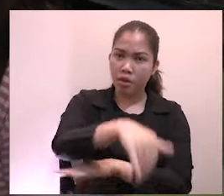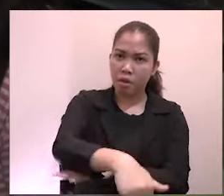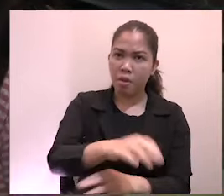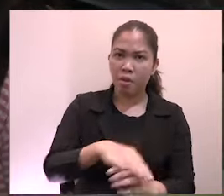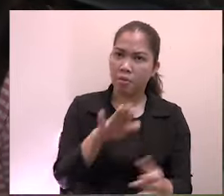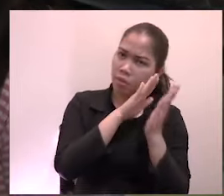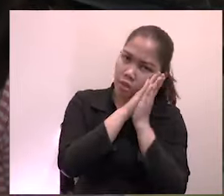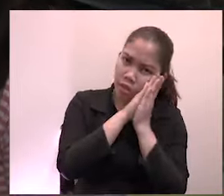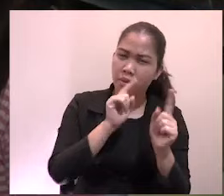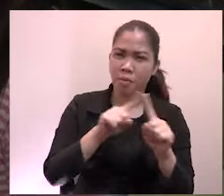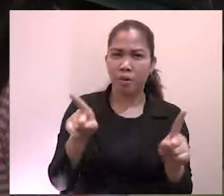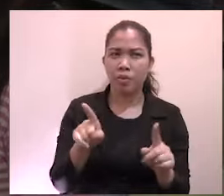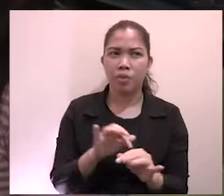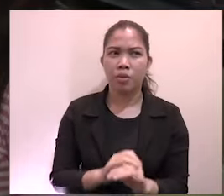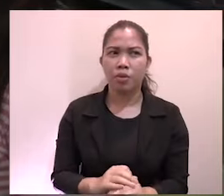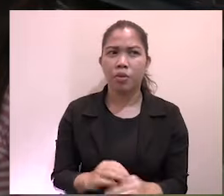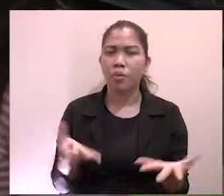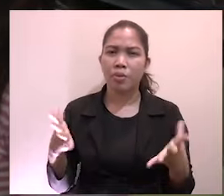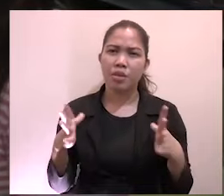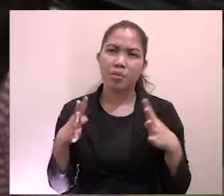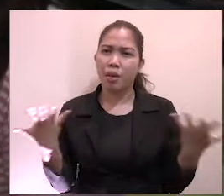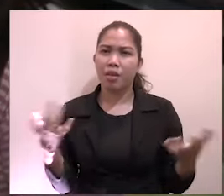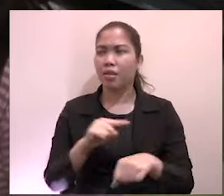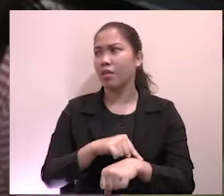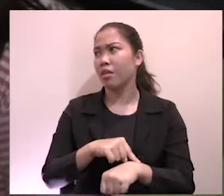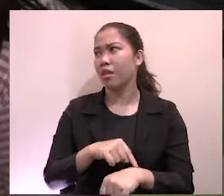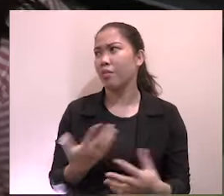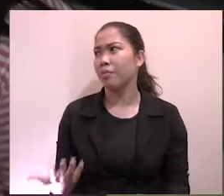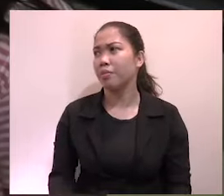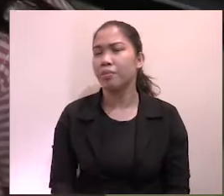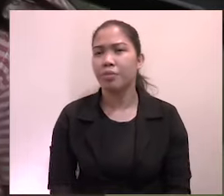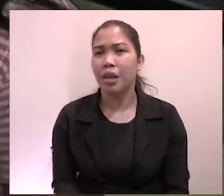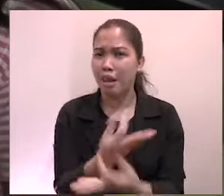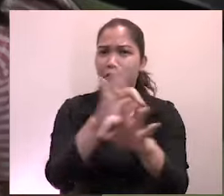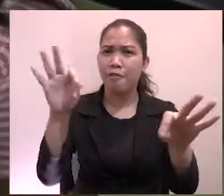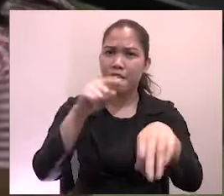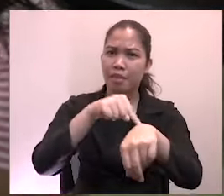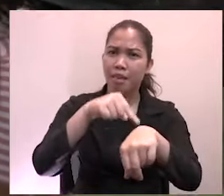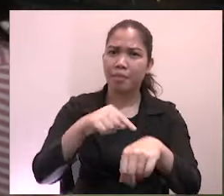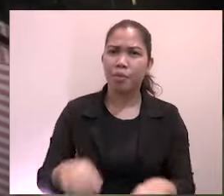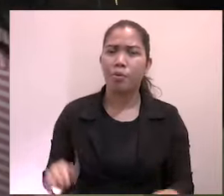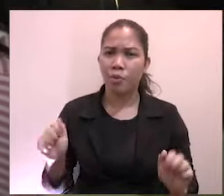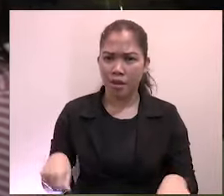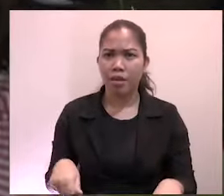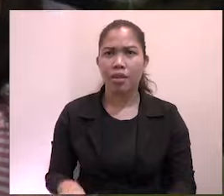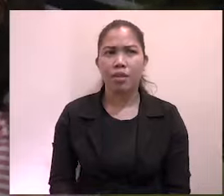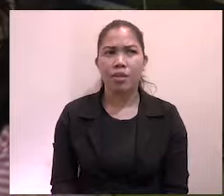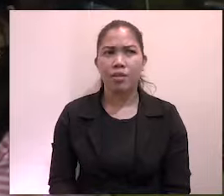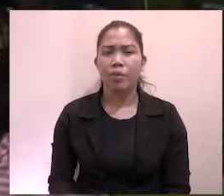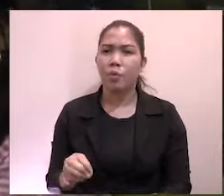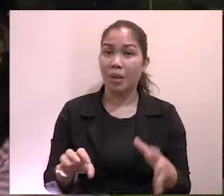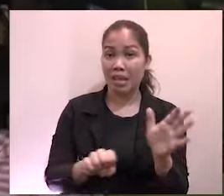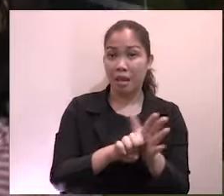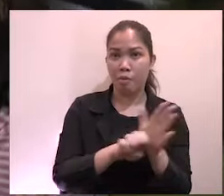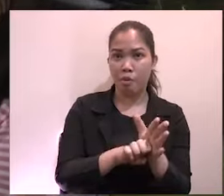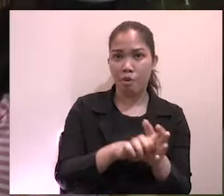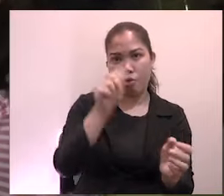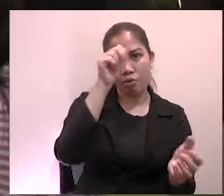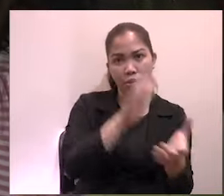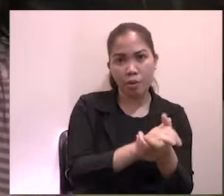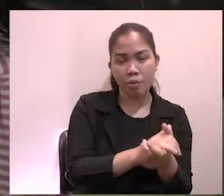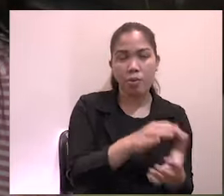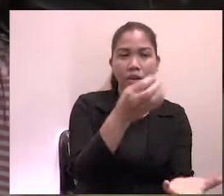talagang spare time, libreng-libre ka. Sinasabi niya ni mister, napipilitan na siya pag-uwi ng bahay, nagluluto siya kasi nandun ka